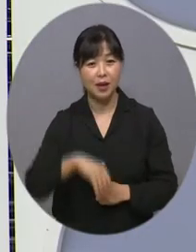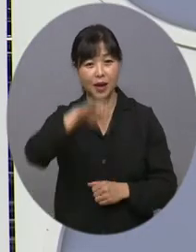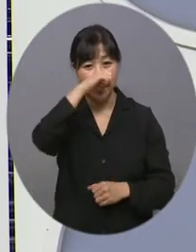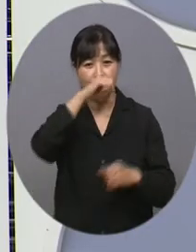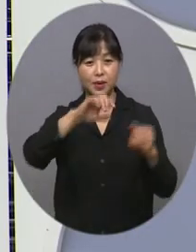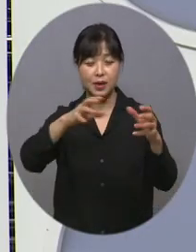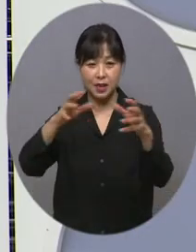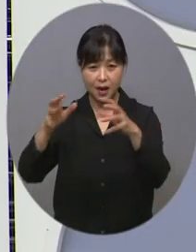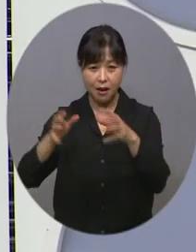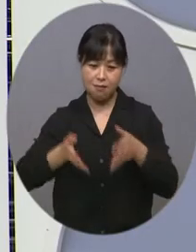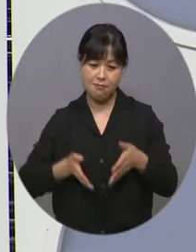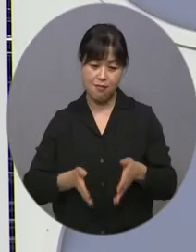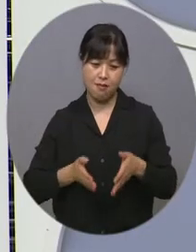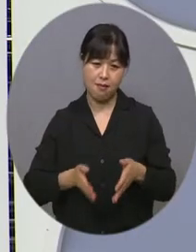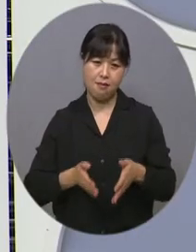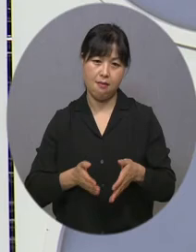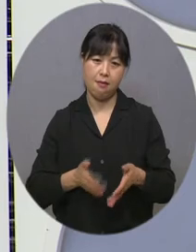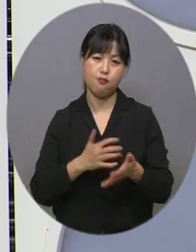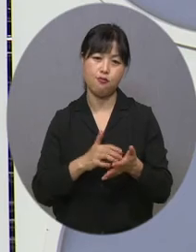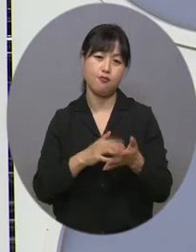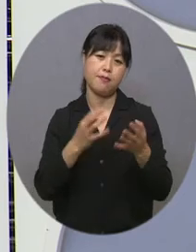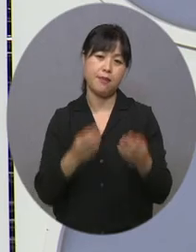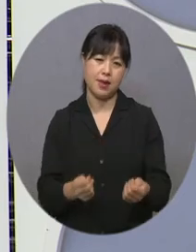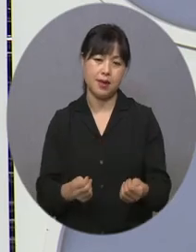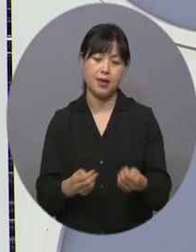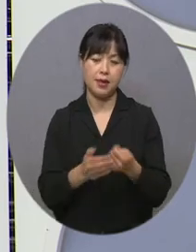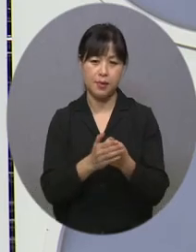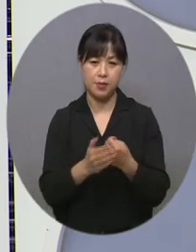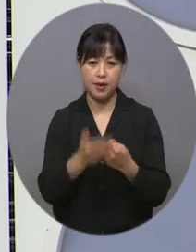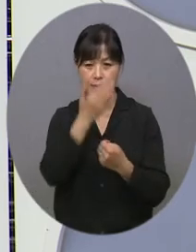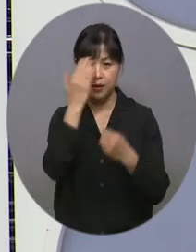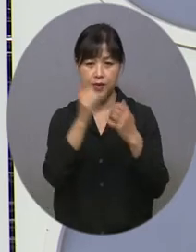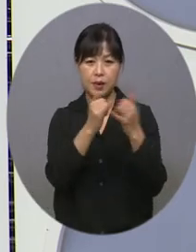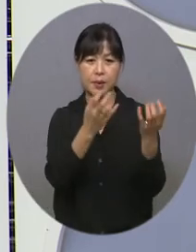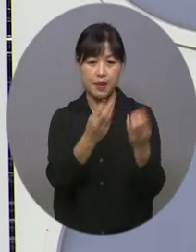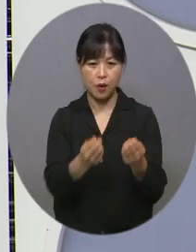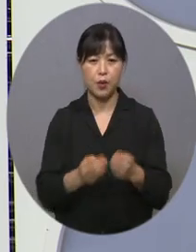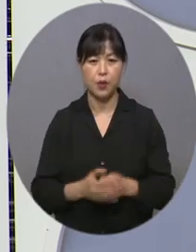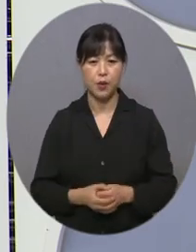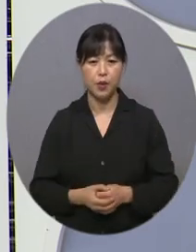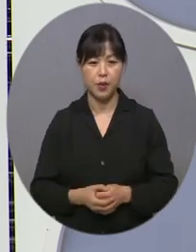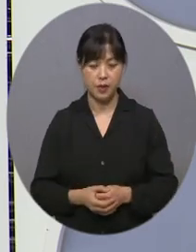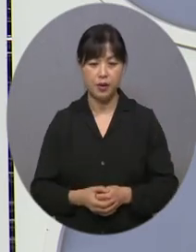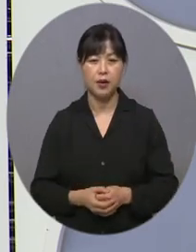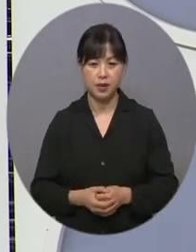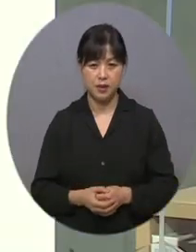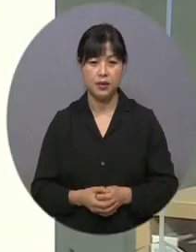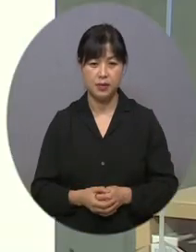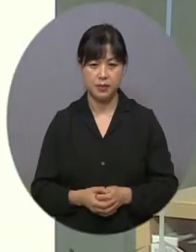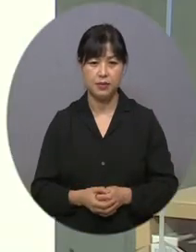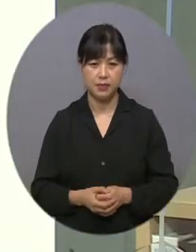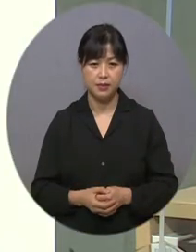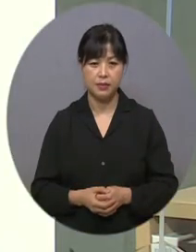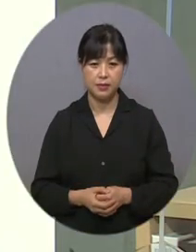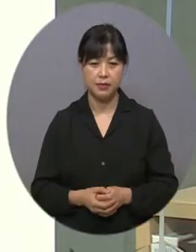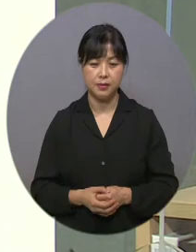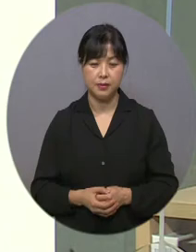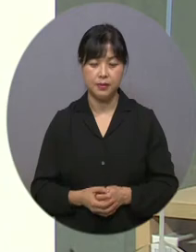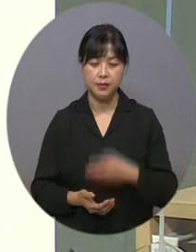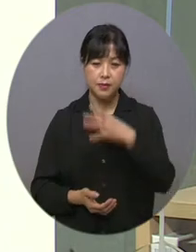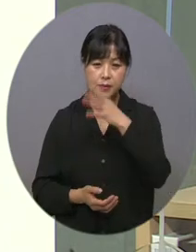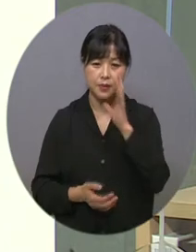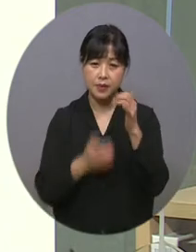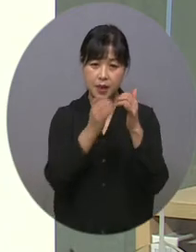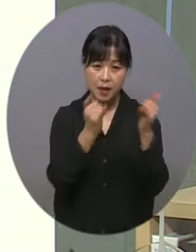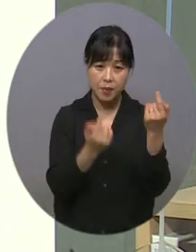그 출산율이 높다 보니까 예, 젊은 친구들이 많고 그런 관계로 예, 예. 나이